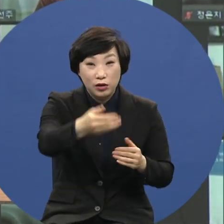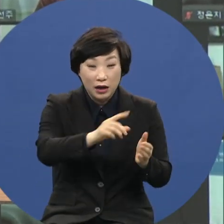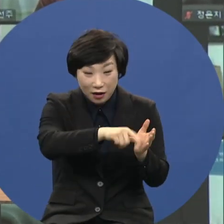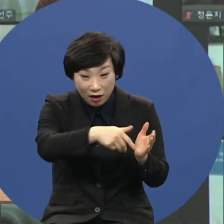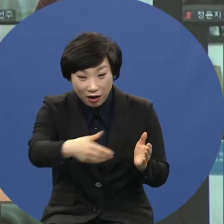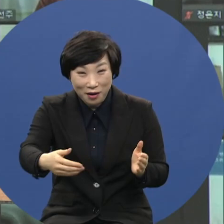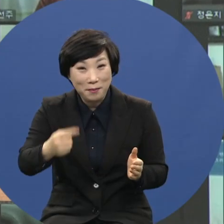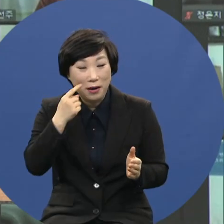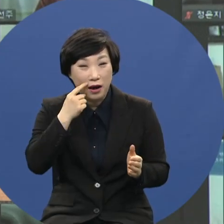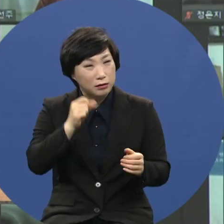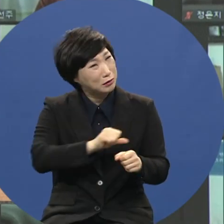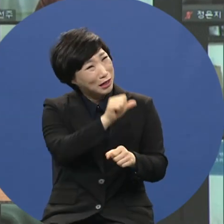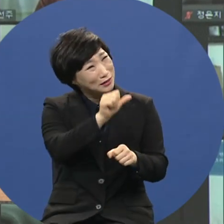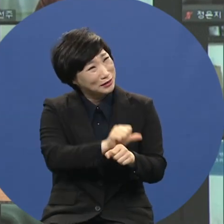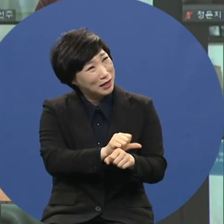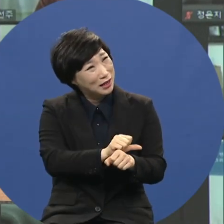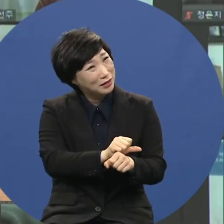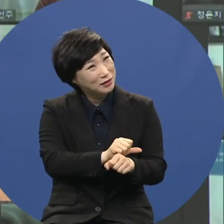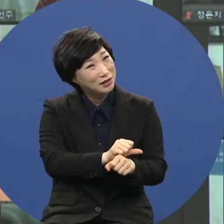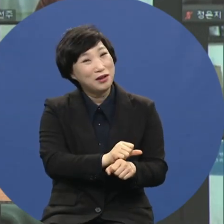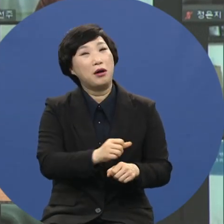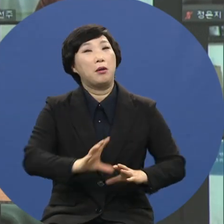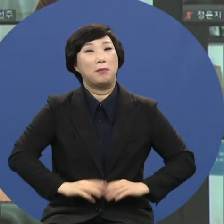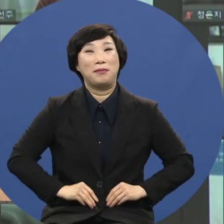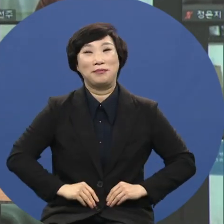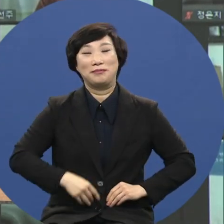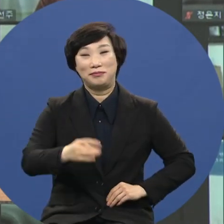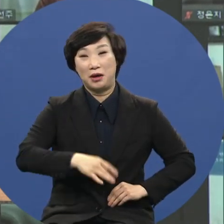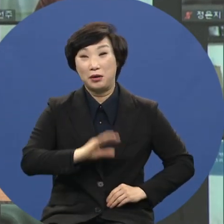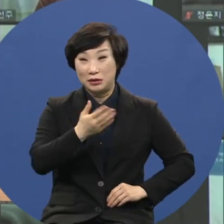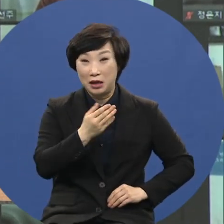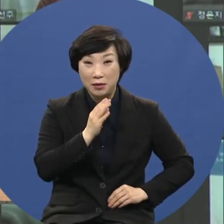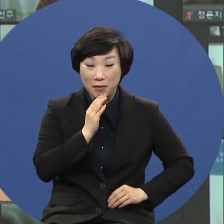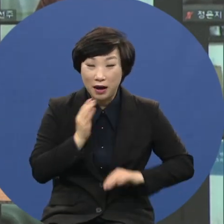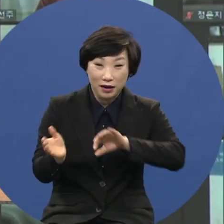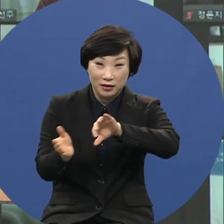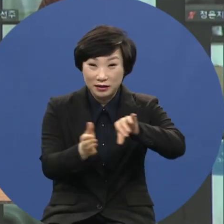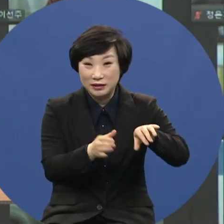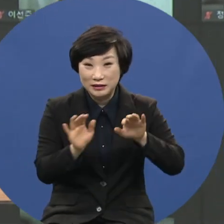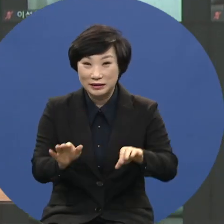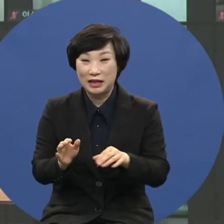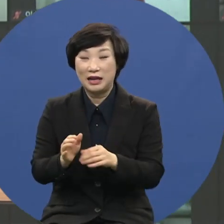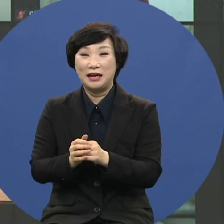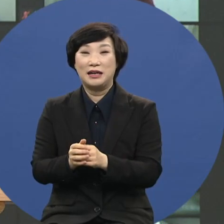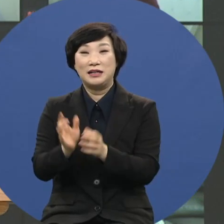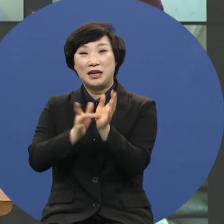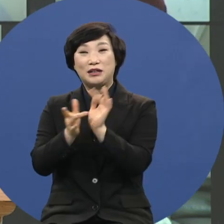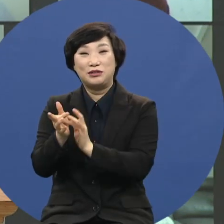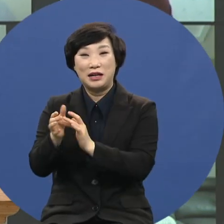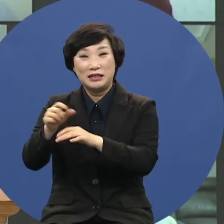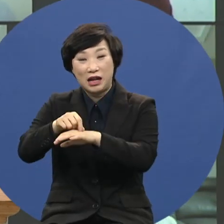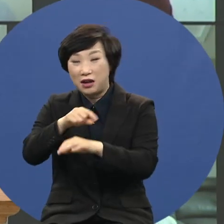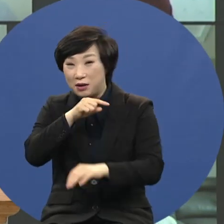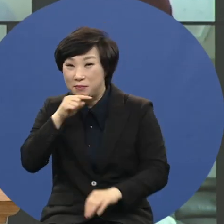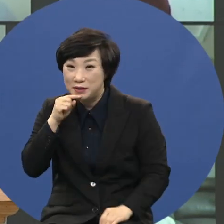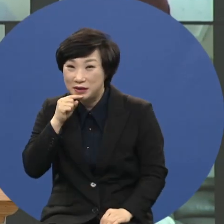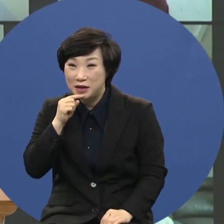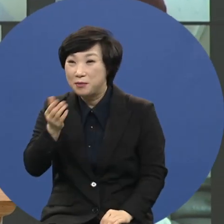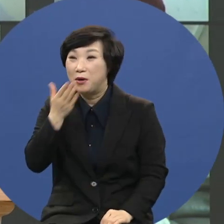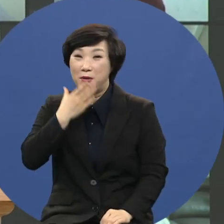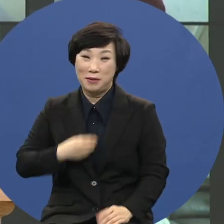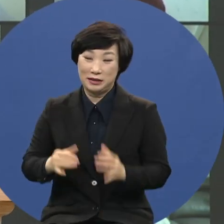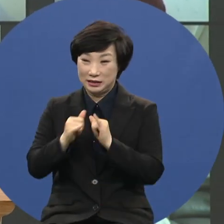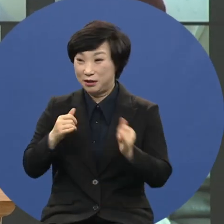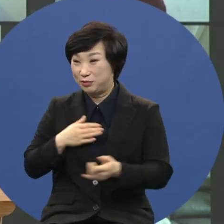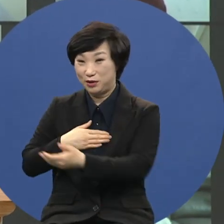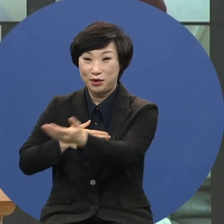죄송해 5시간도 안 돼도 배고파. 예. 그러나 이 살과 피를 먹고